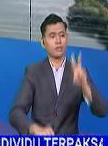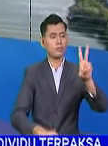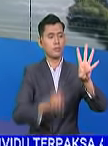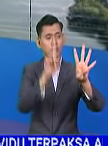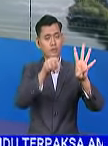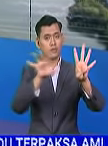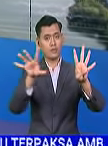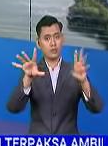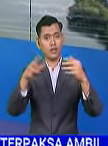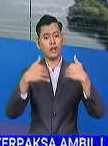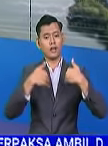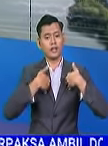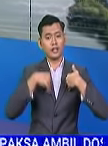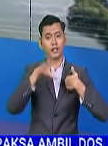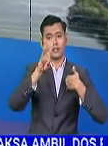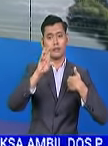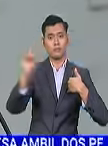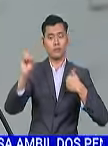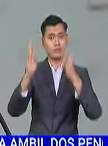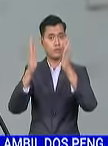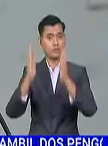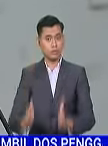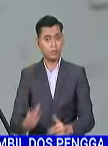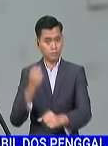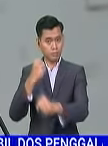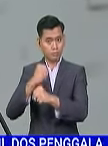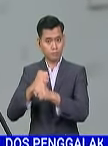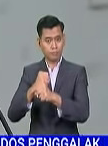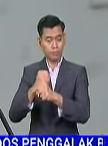kekuatan 60 petugas.